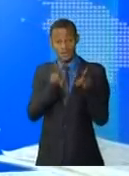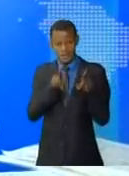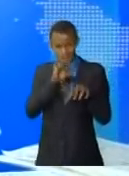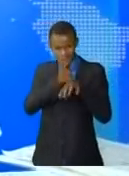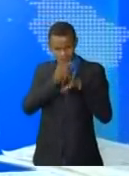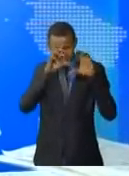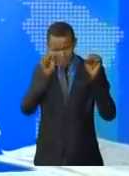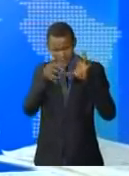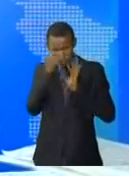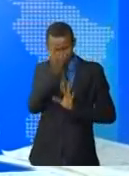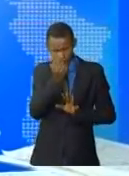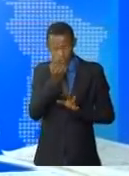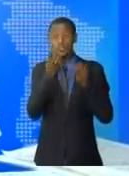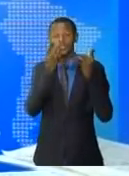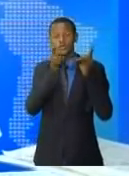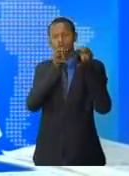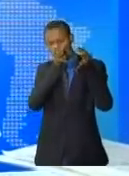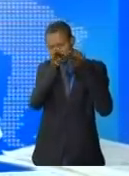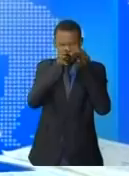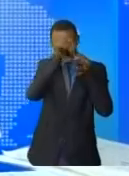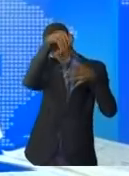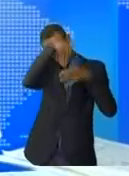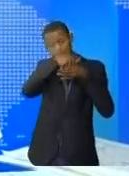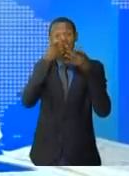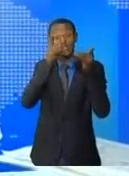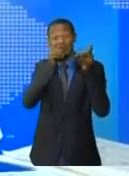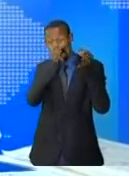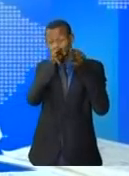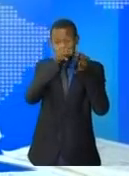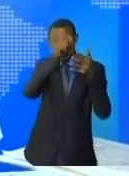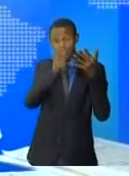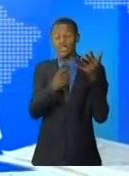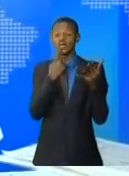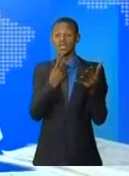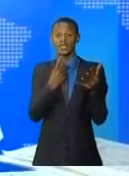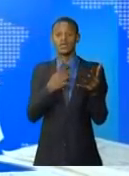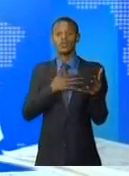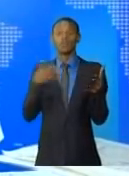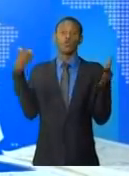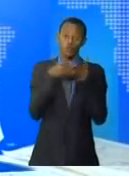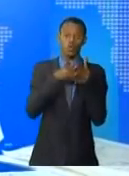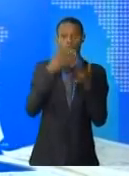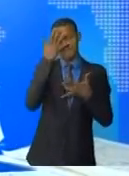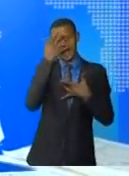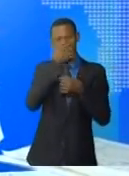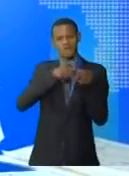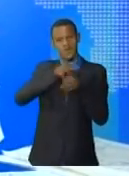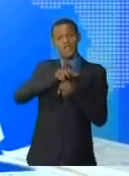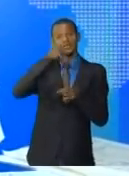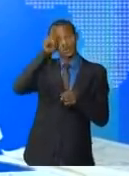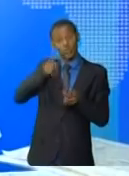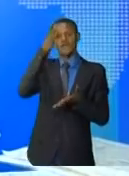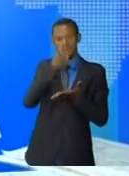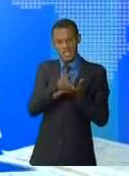la pandémie à coronavirus, la promotion de la ZLECAF, la promotion des musées africains